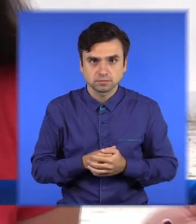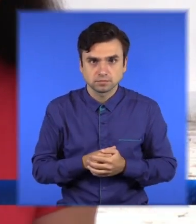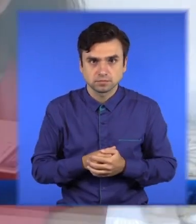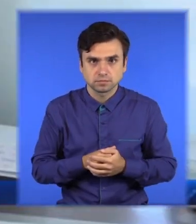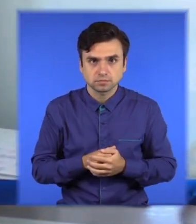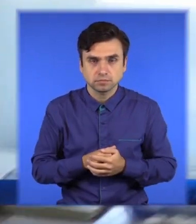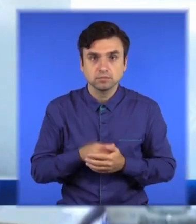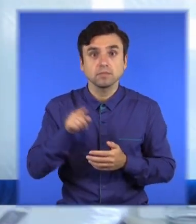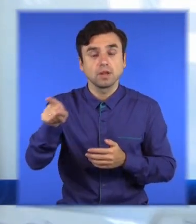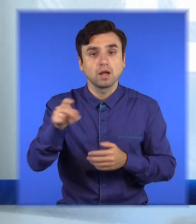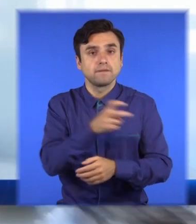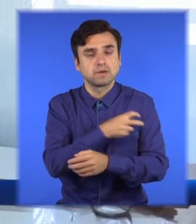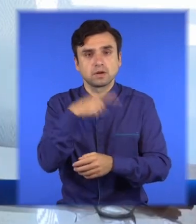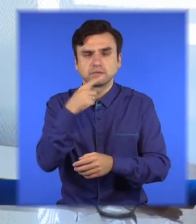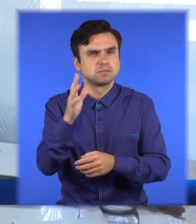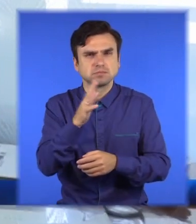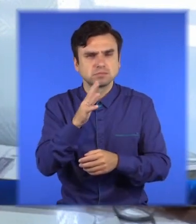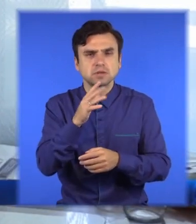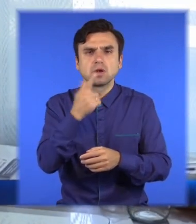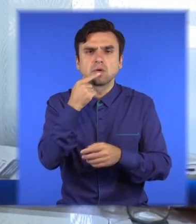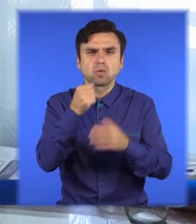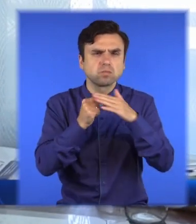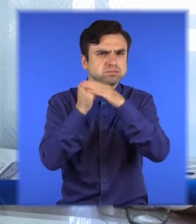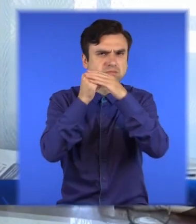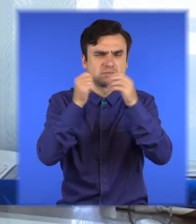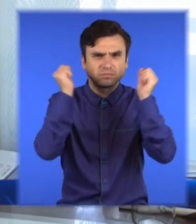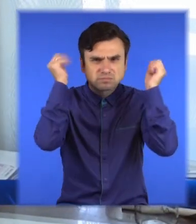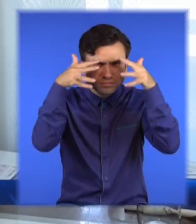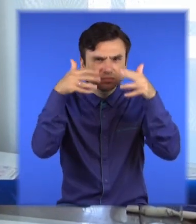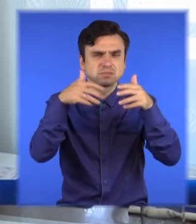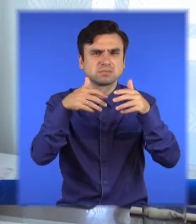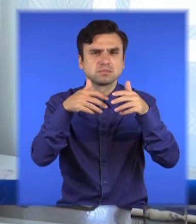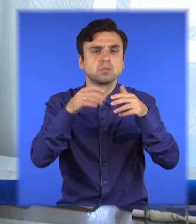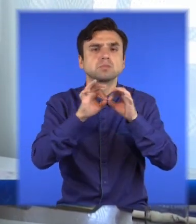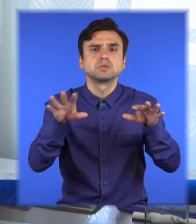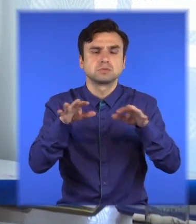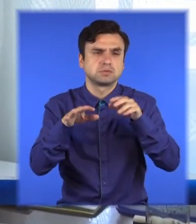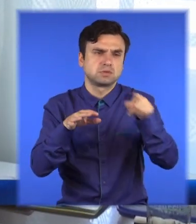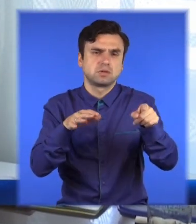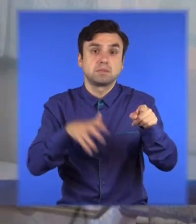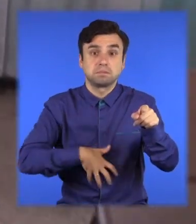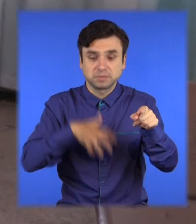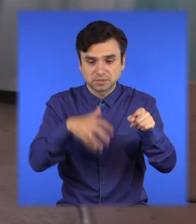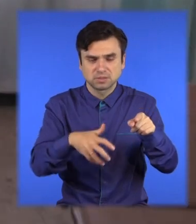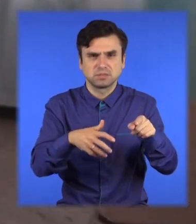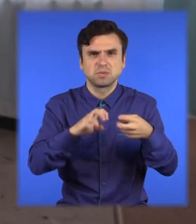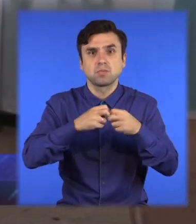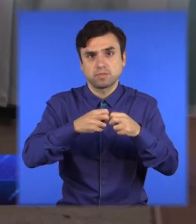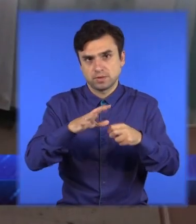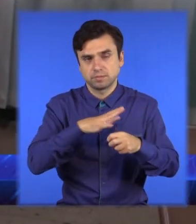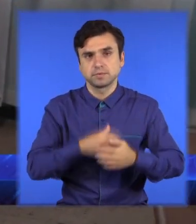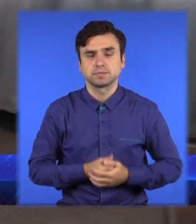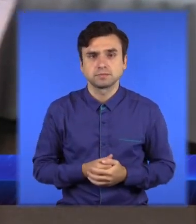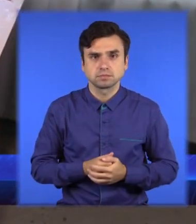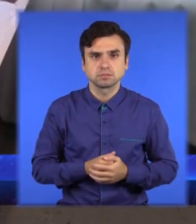синові педіатр. Сама жінка говорить, причина крововиливу та смерті дитини – важкі пологи. Питання, одне